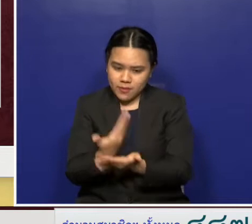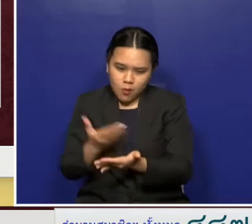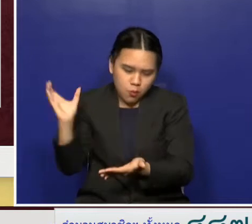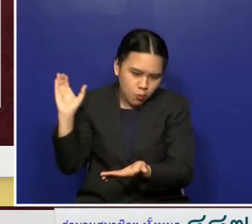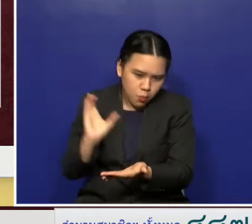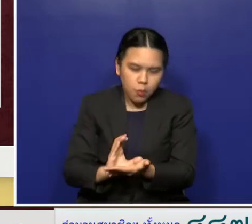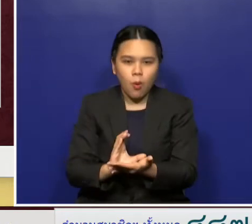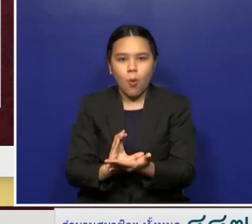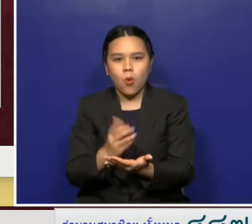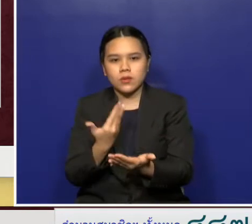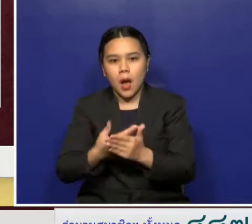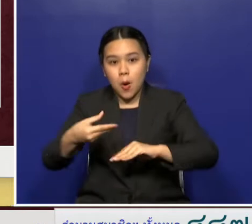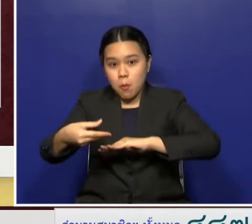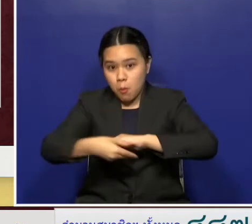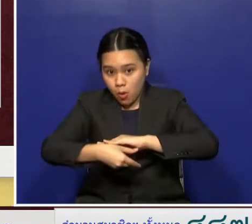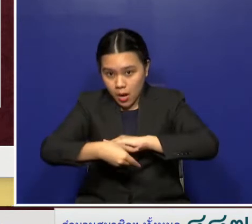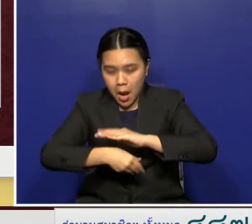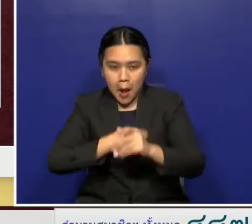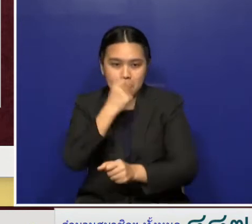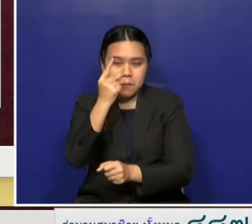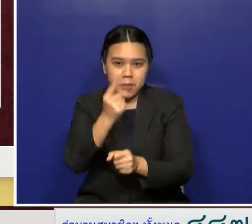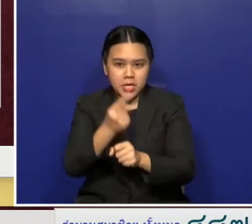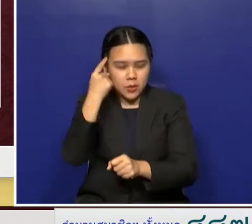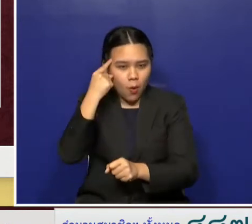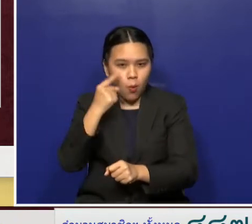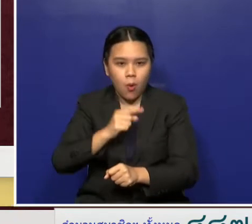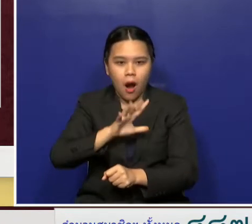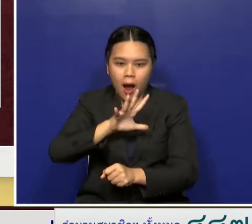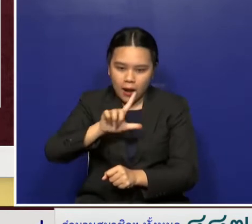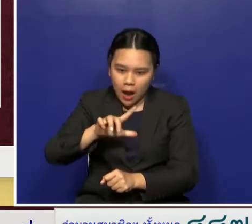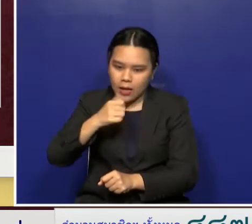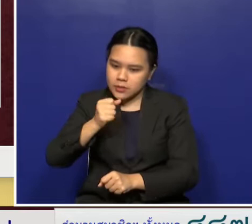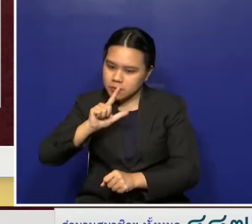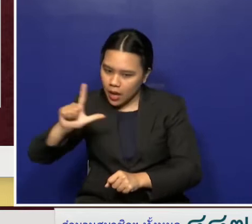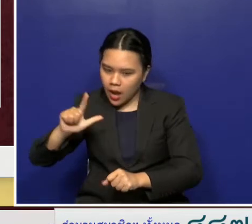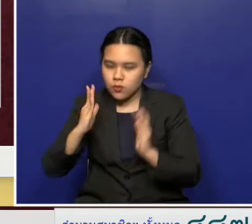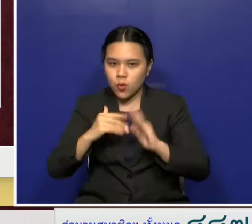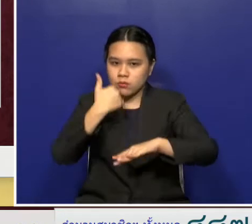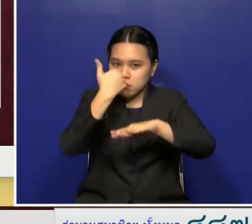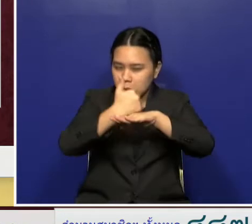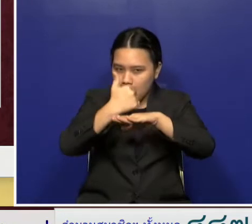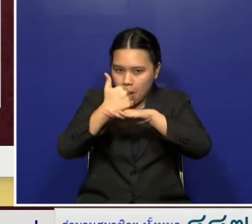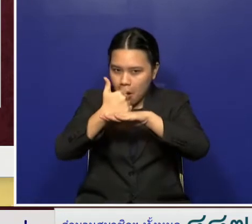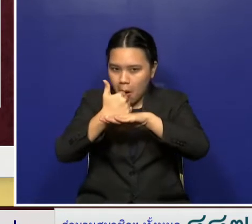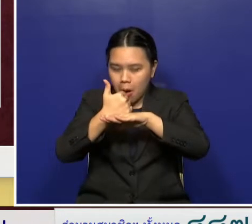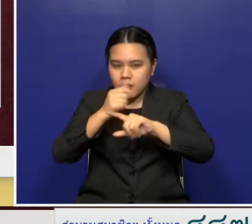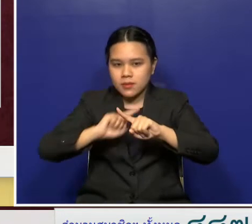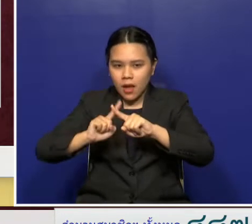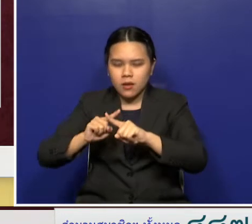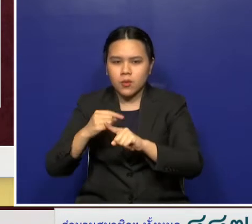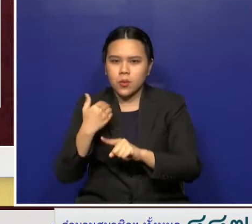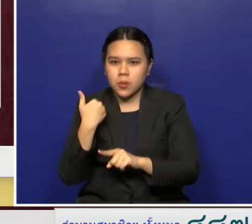ปีหนึ่งเรีกว่า5.10.000 ผู้บริหารเพรวันนี้เอาเงินตรนี้ลงทุน